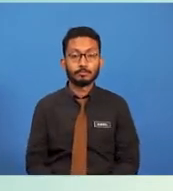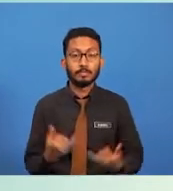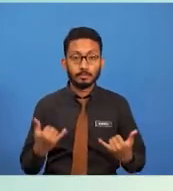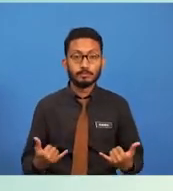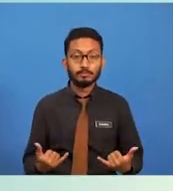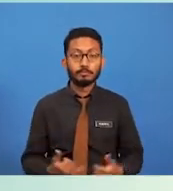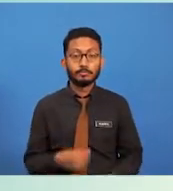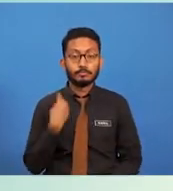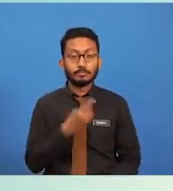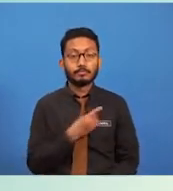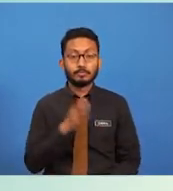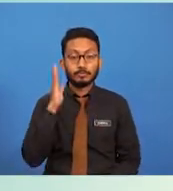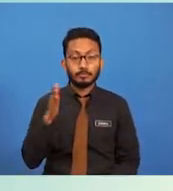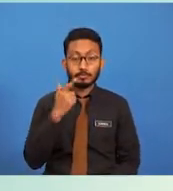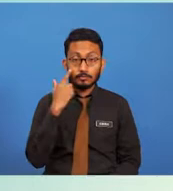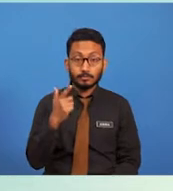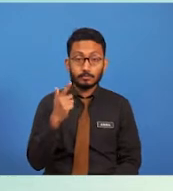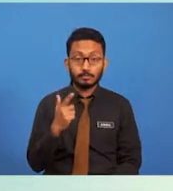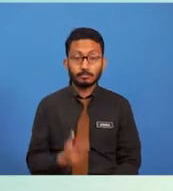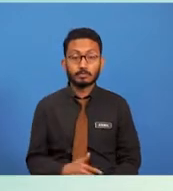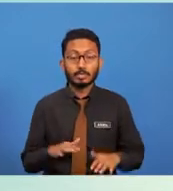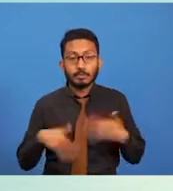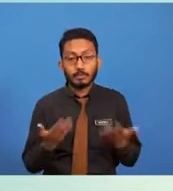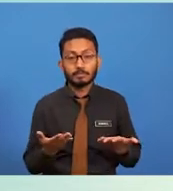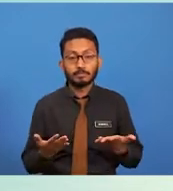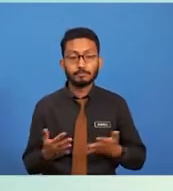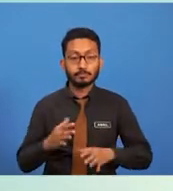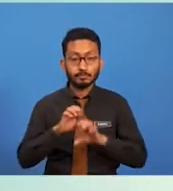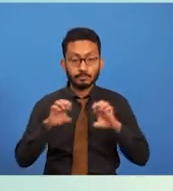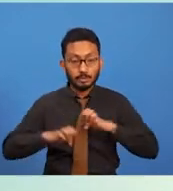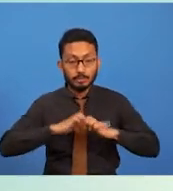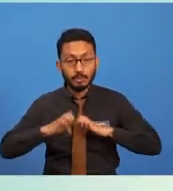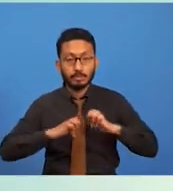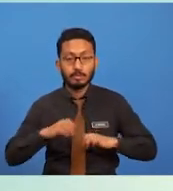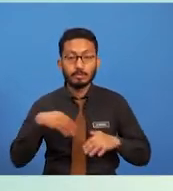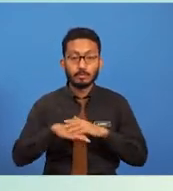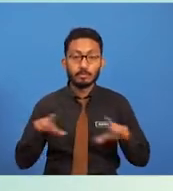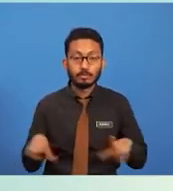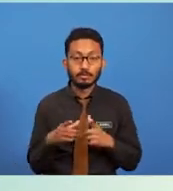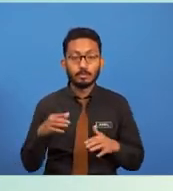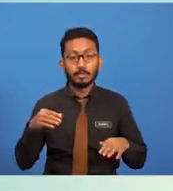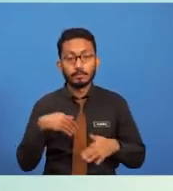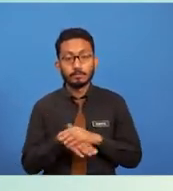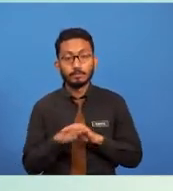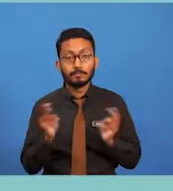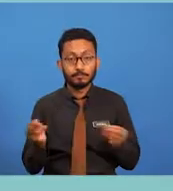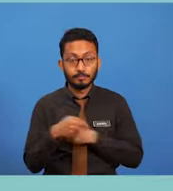Sekarang, kita akan melihat pula bagaimana eksperimen ini dilaksanakan di dalam makmal.